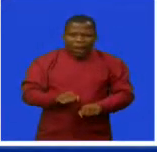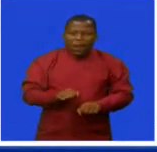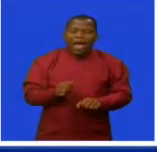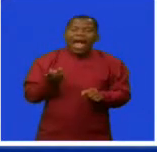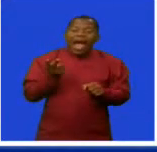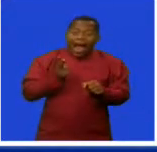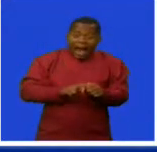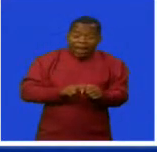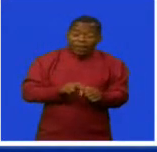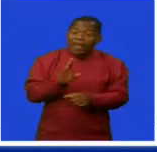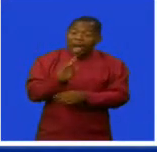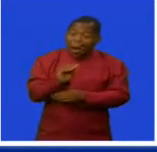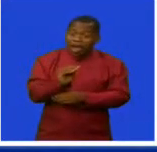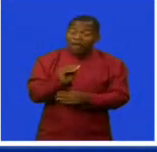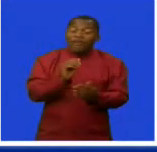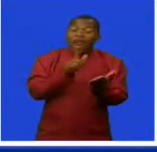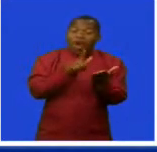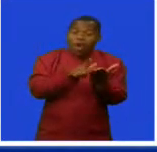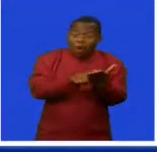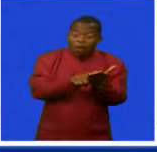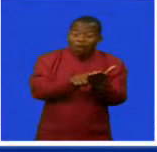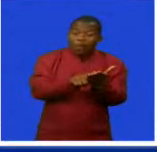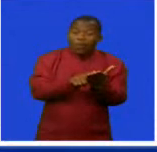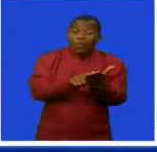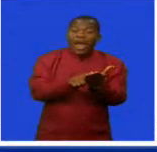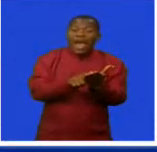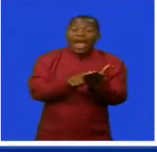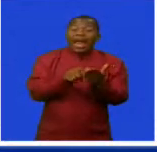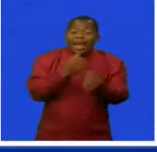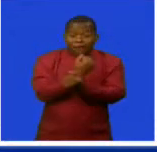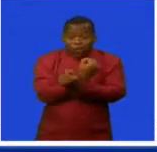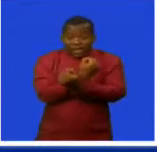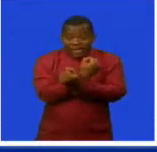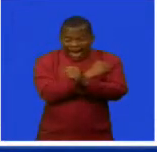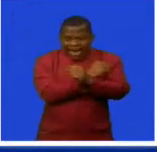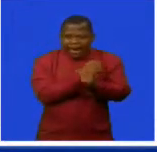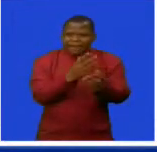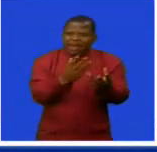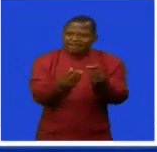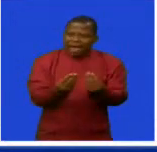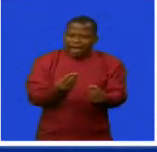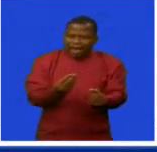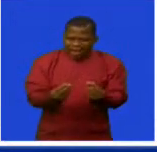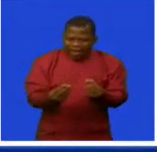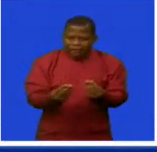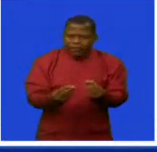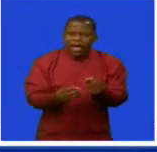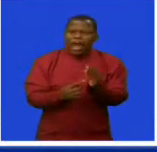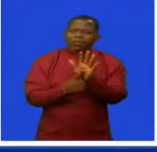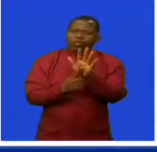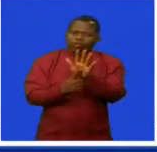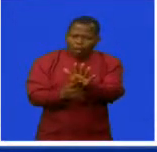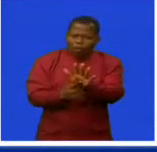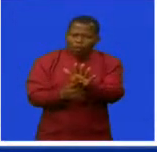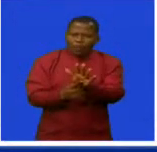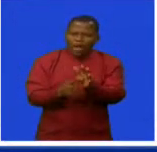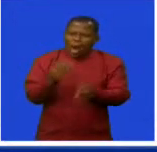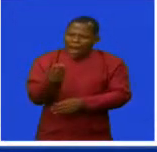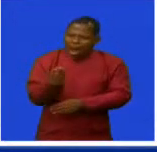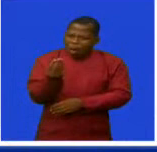sakushicilela emithethweni yethu loku Child Protection and Welfare Act ukuthi umphana uba